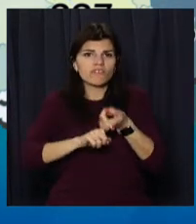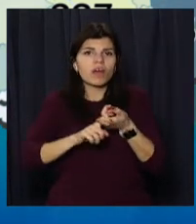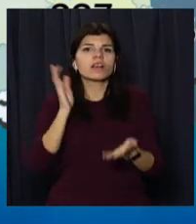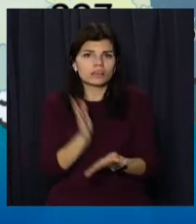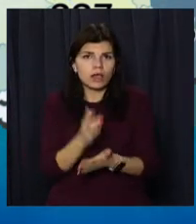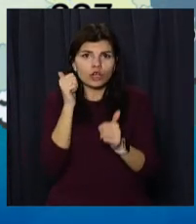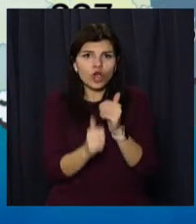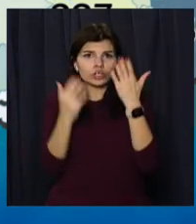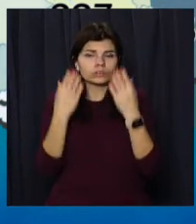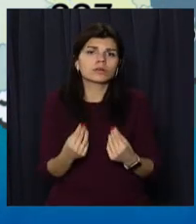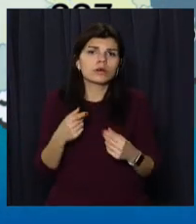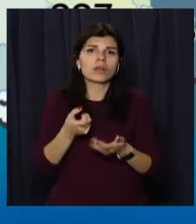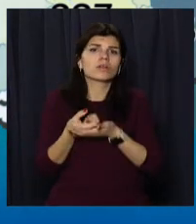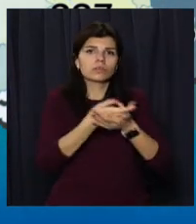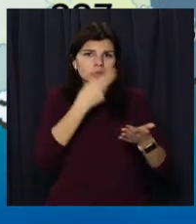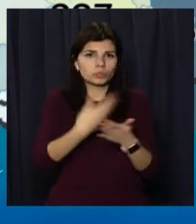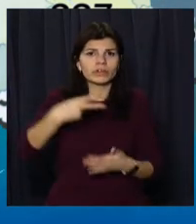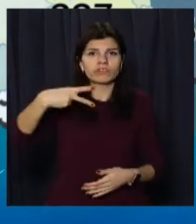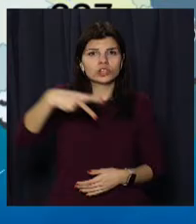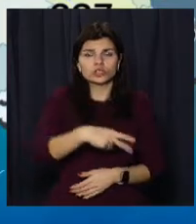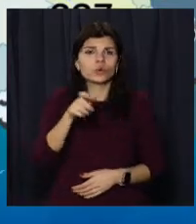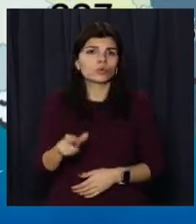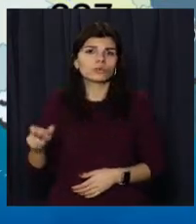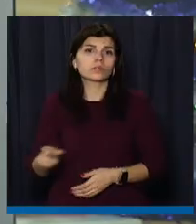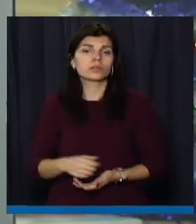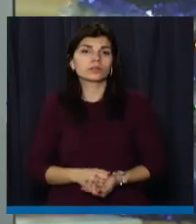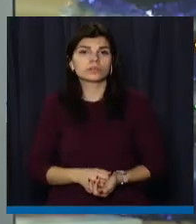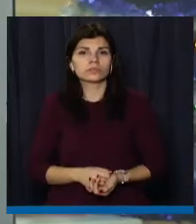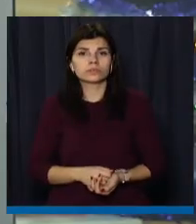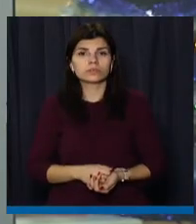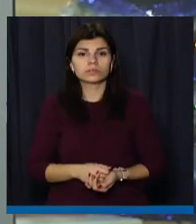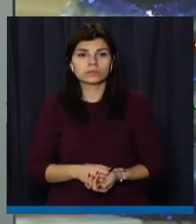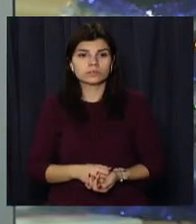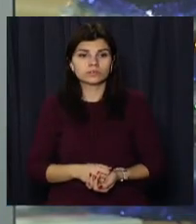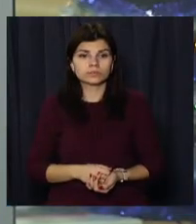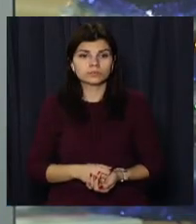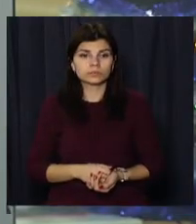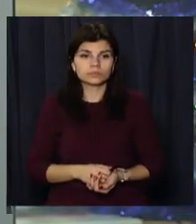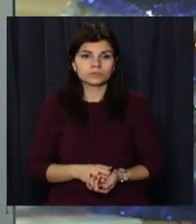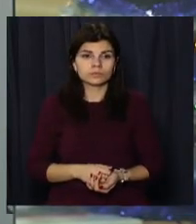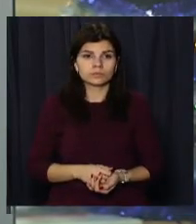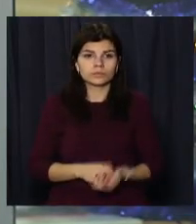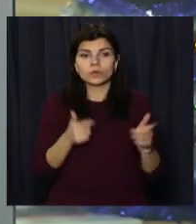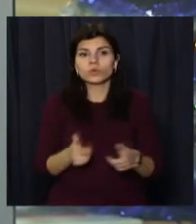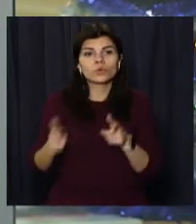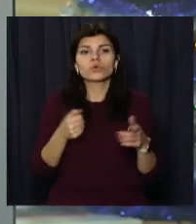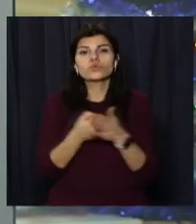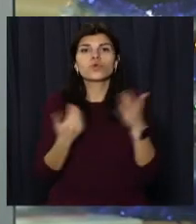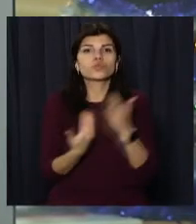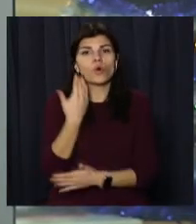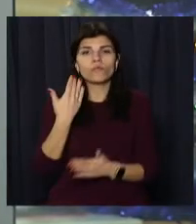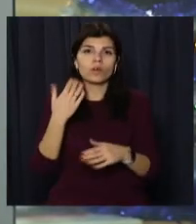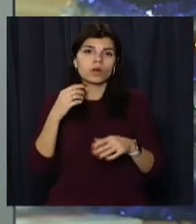інфікованих, ушпиталили майже 2 тисячі пацієнтів. Готується до нового сплеску захворюваності і медична